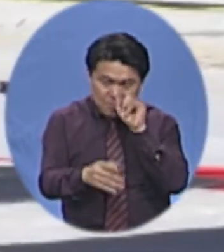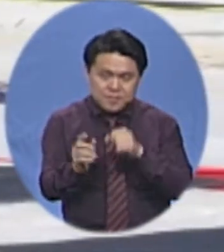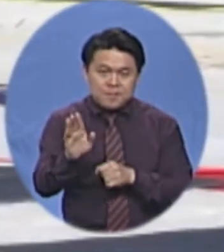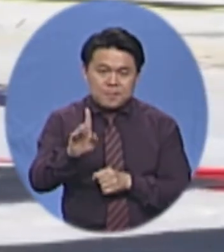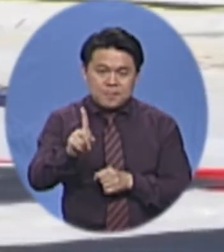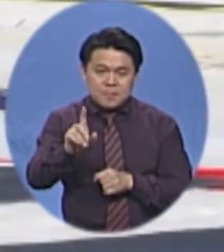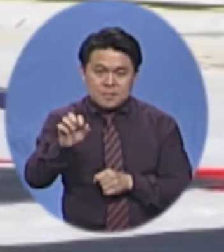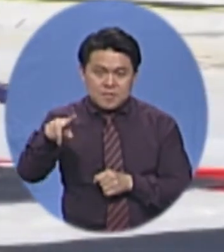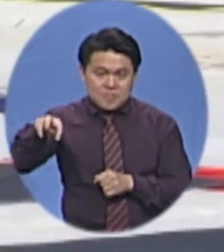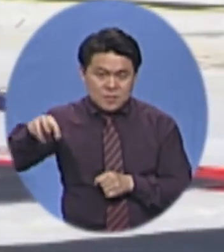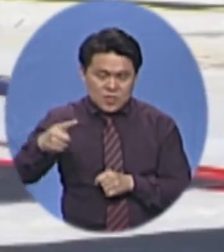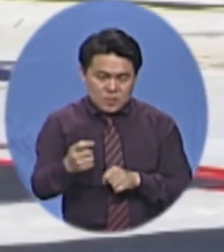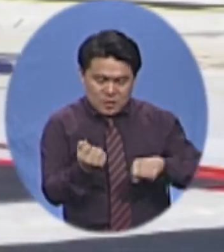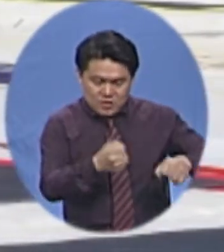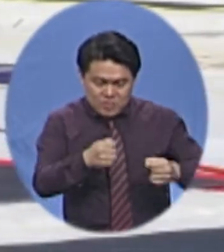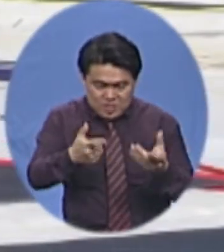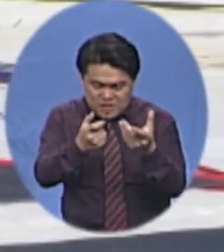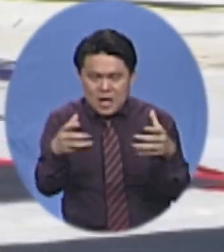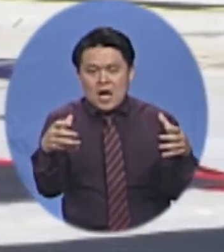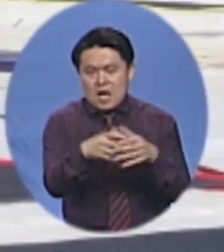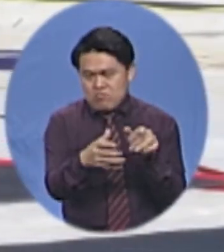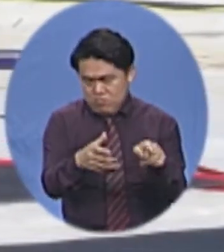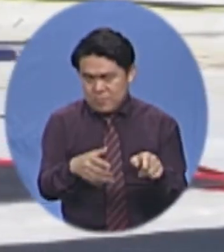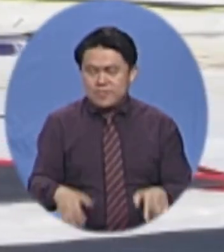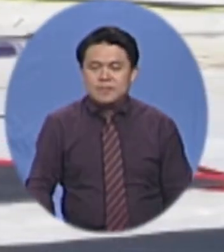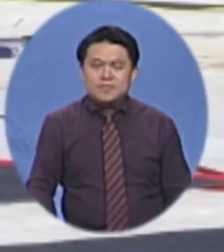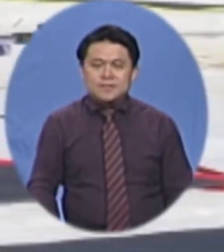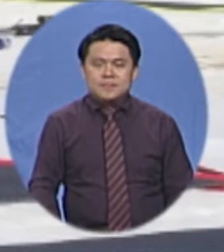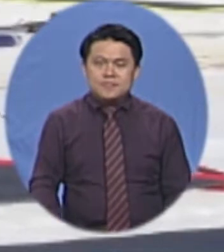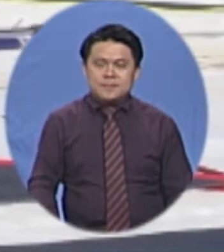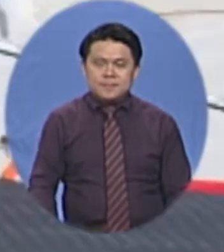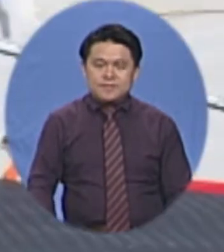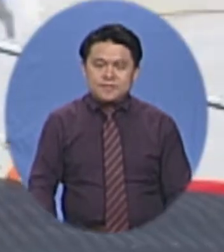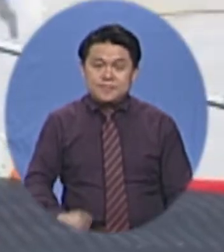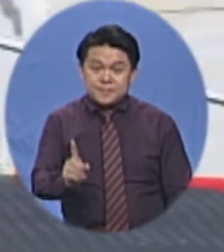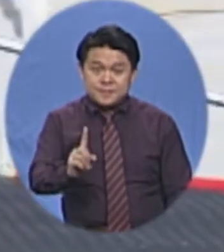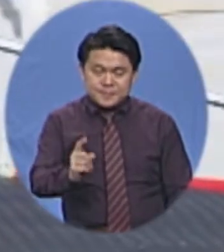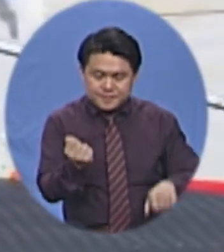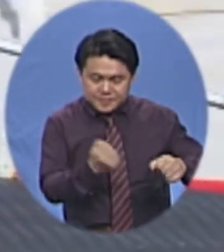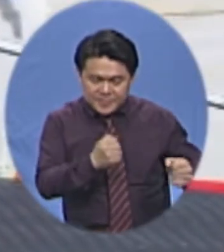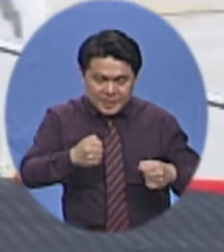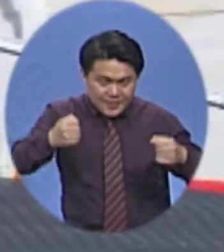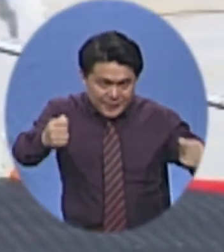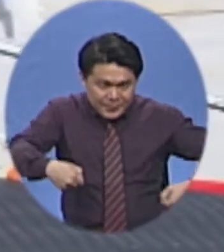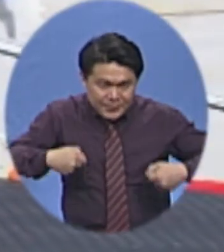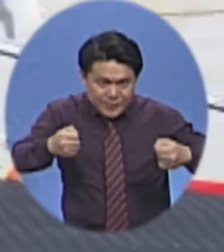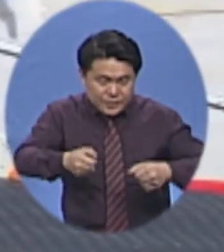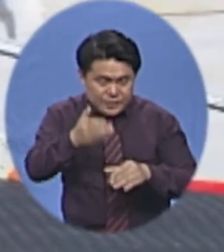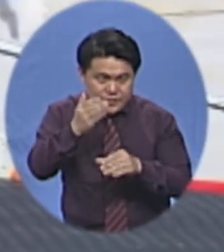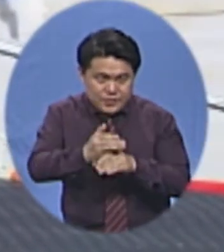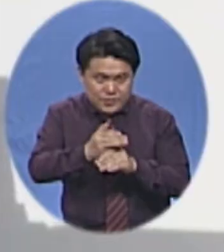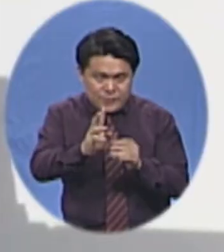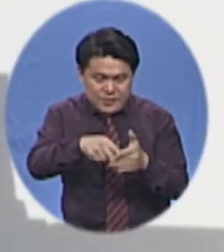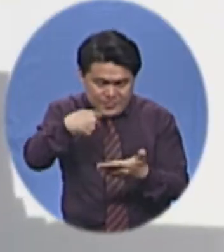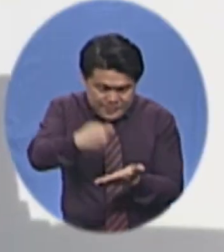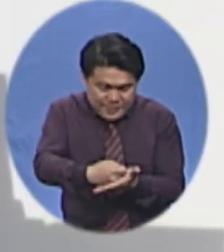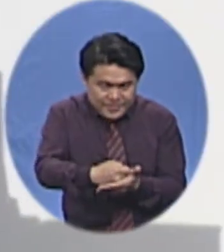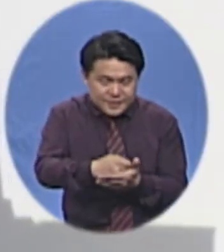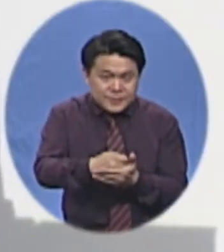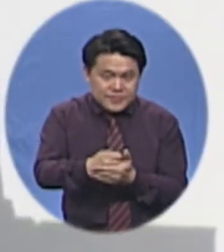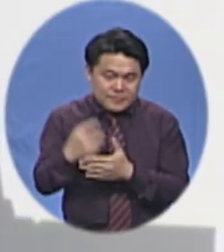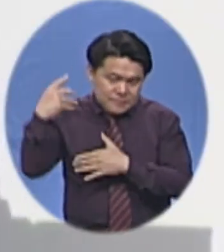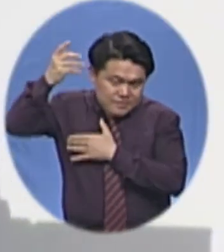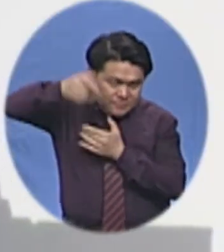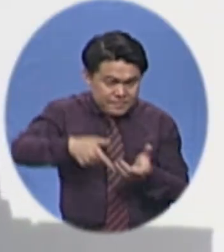같은 경우에는 스키와 사격이 결합된 경주입니다. 그래서 스키를 타고 가는 중간에 선수들이